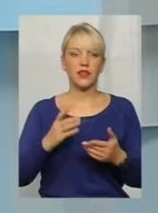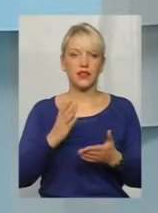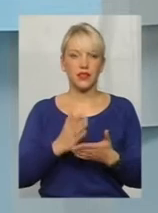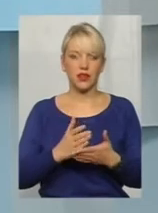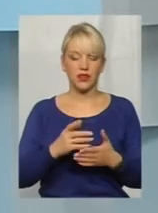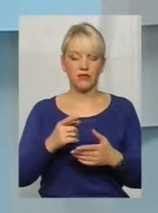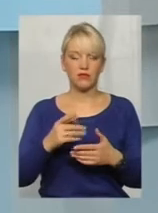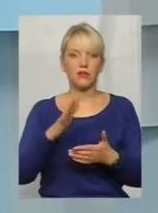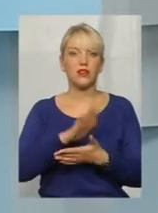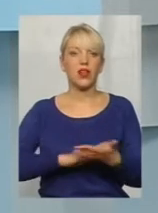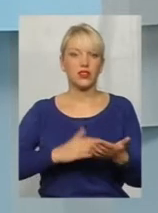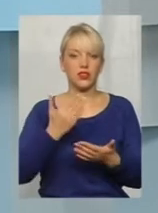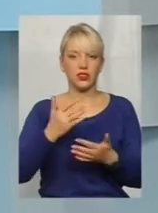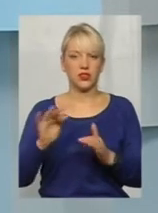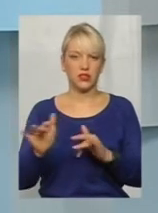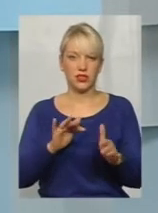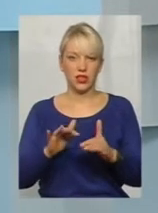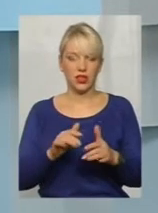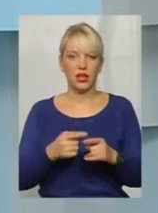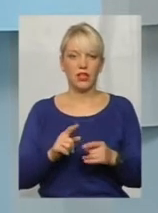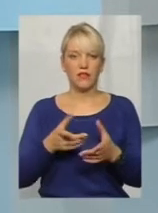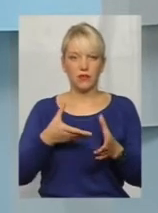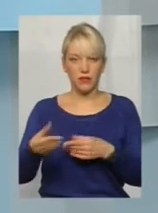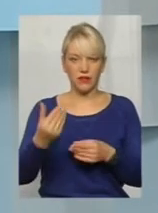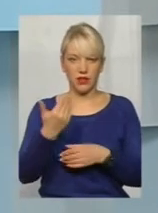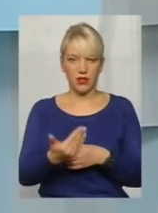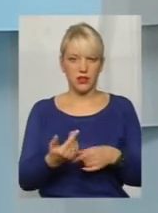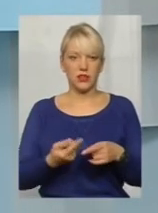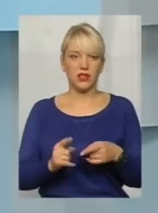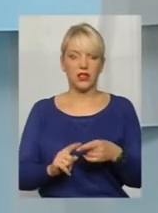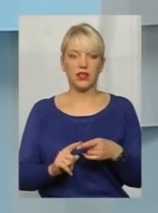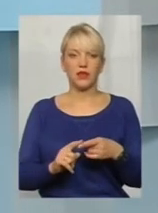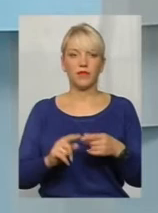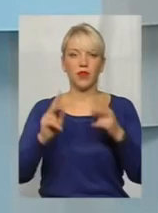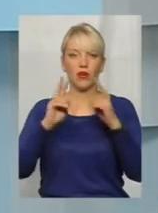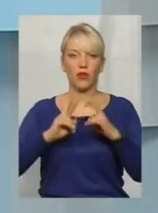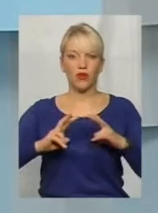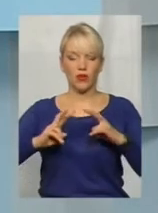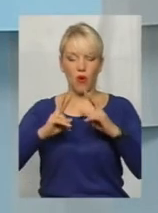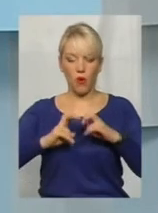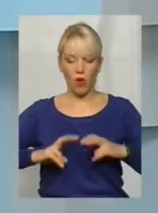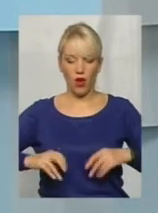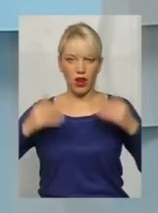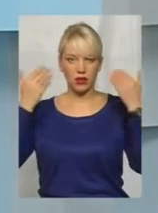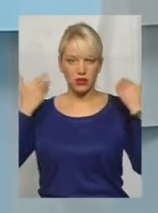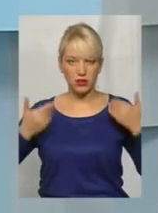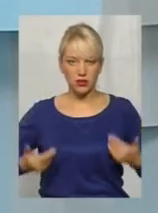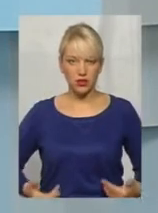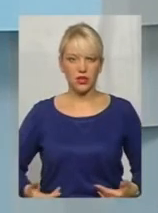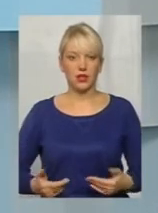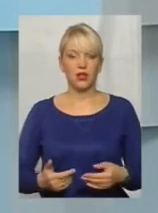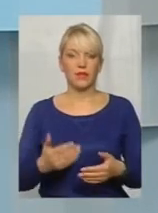їхніх подальших дій. Встановлюється, співробітники поліції здійснюють огляд тіла, встановлюють